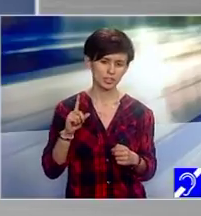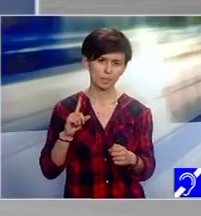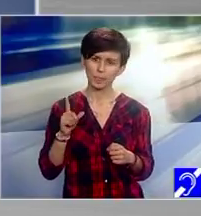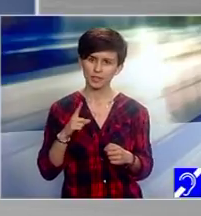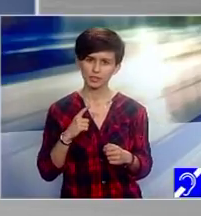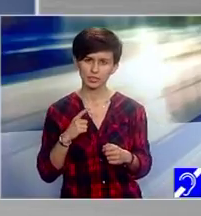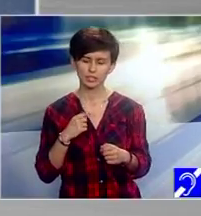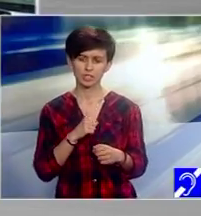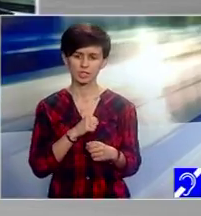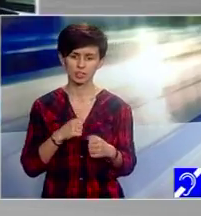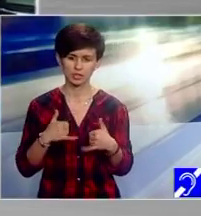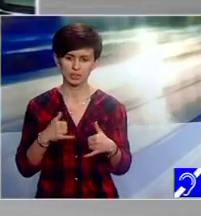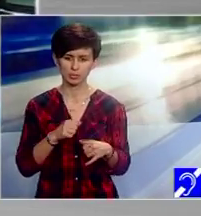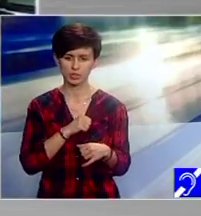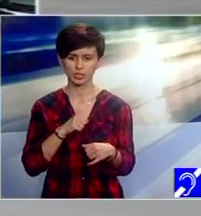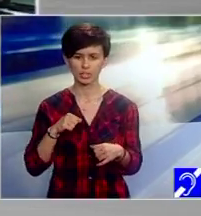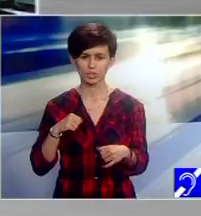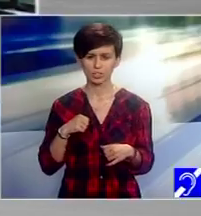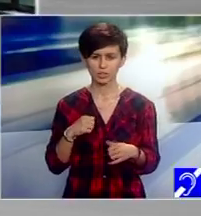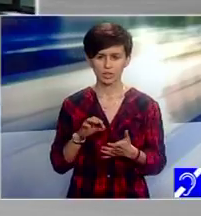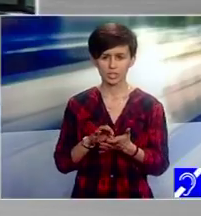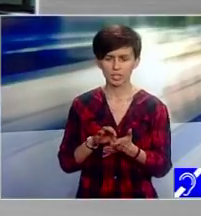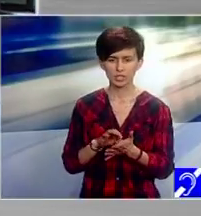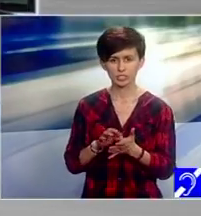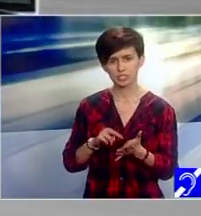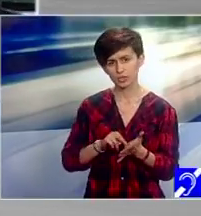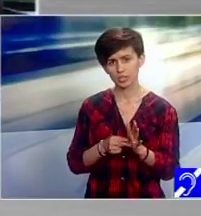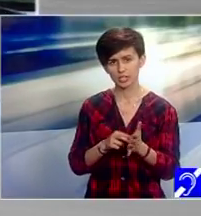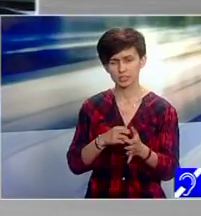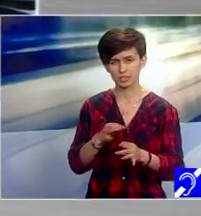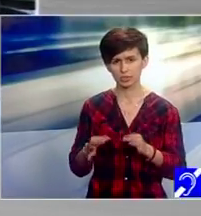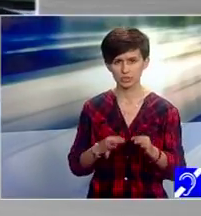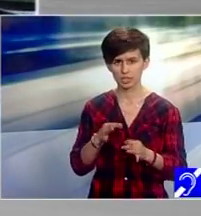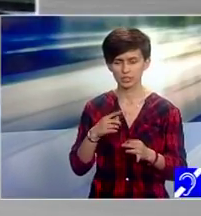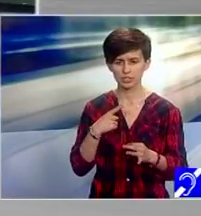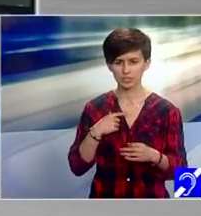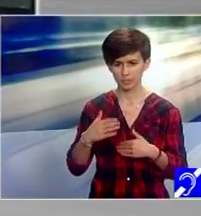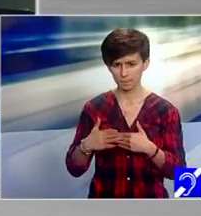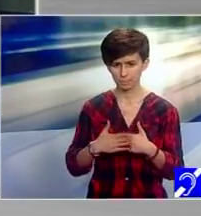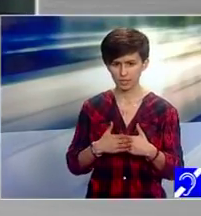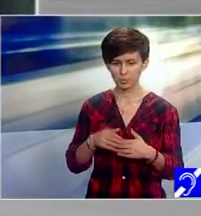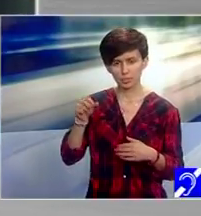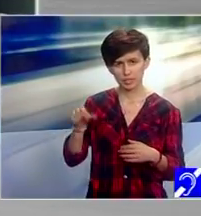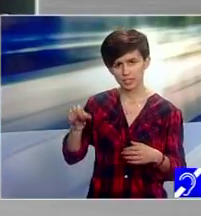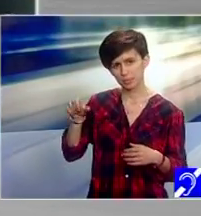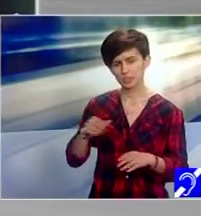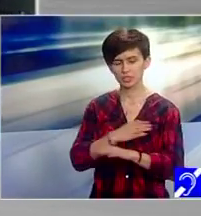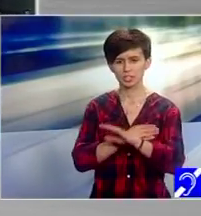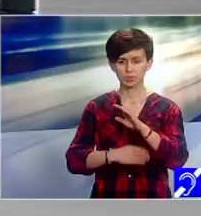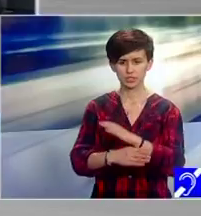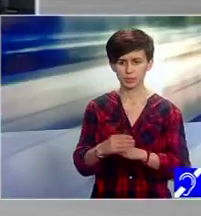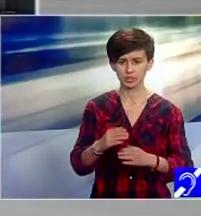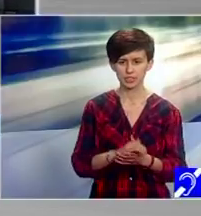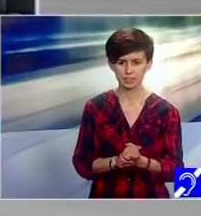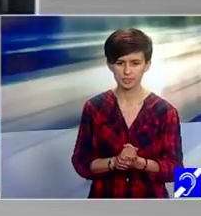să organizezi cumva o tradiție din asta de a fi aproape de către persoanele cu dizabilități. Iată,